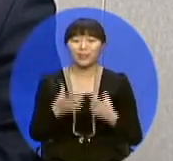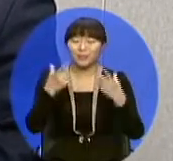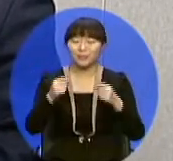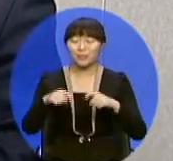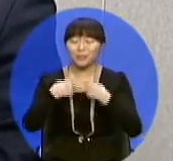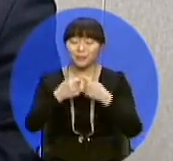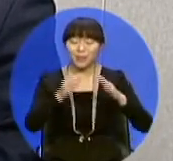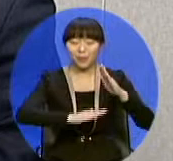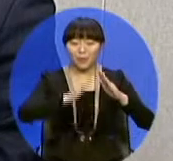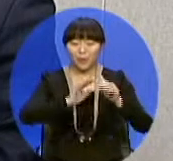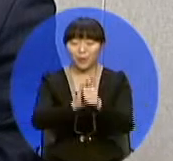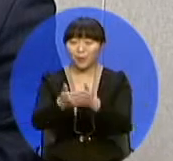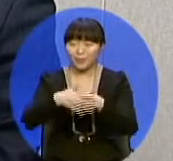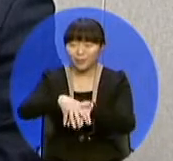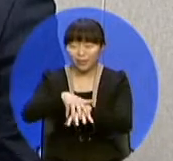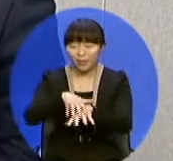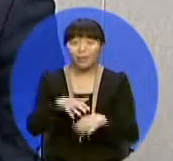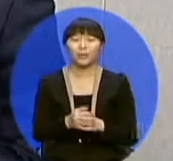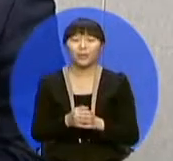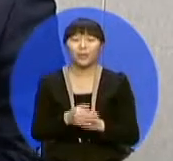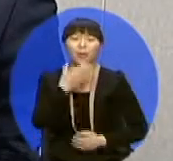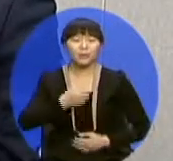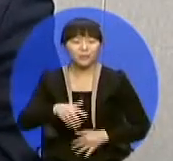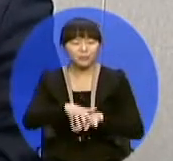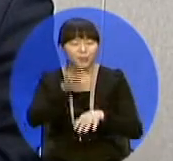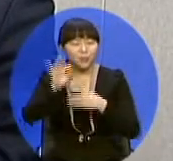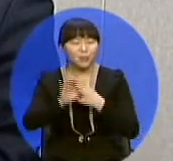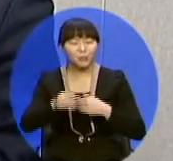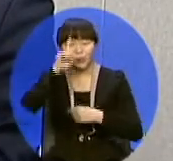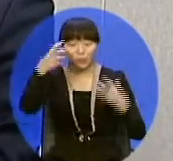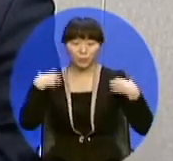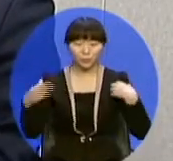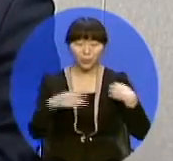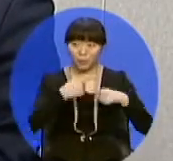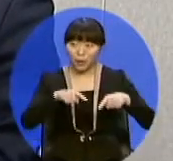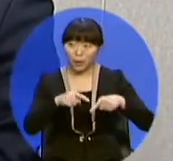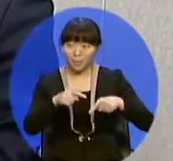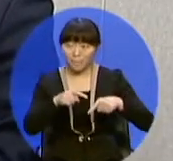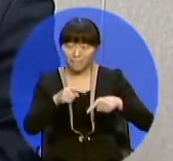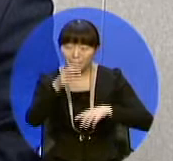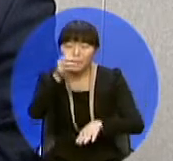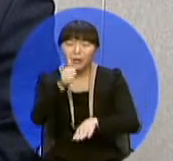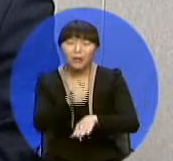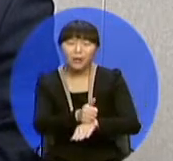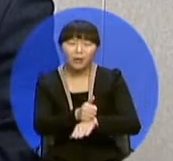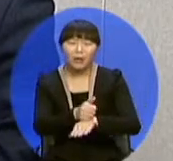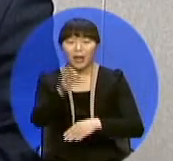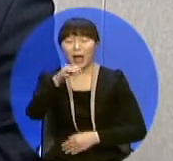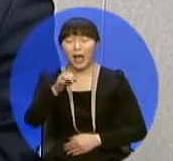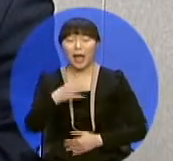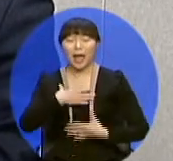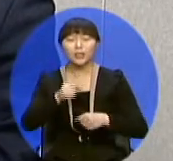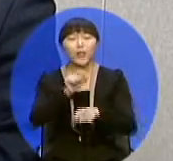그 민관협력 체계가 복지체계가 우리가 정부로부터 네. 평가를 받아가지고 안행부 장관상을 또